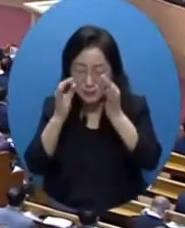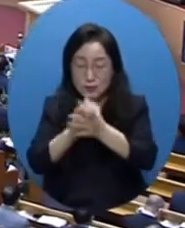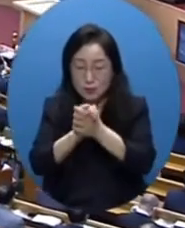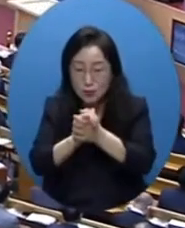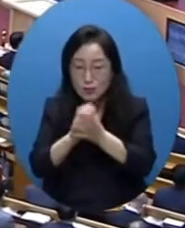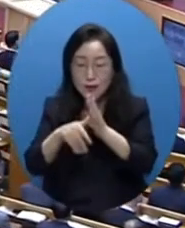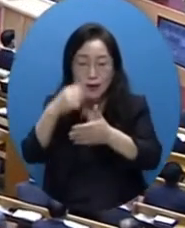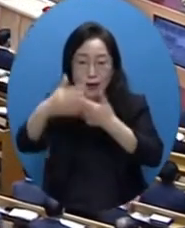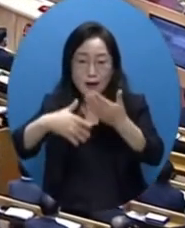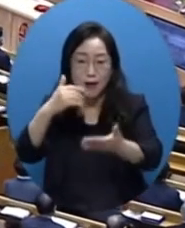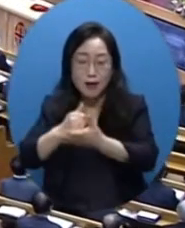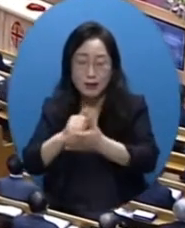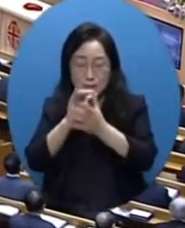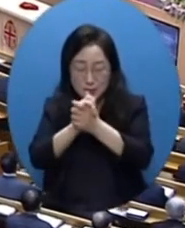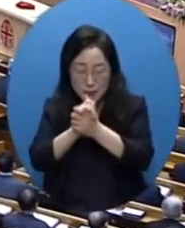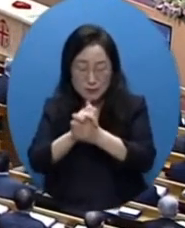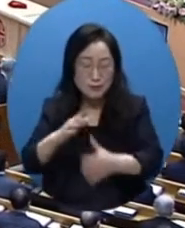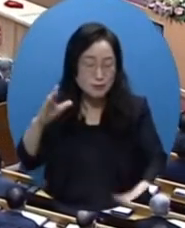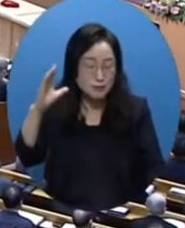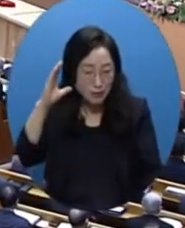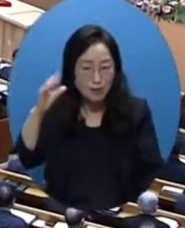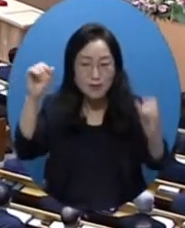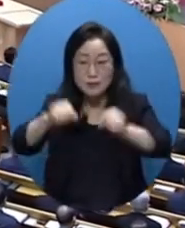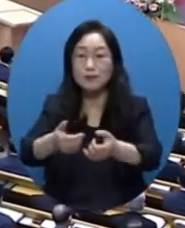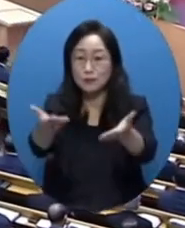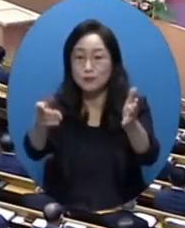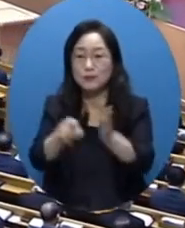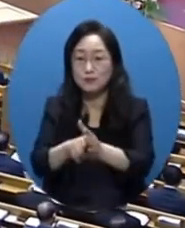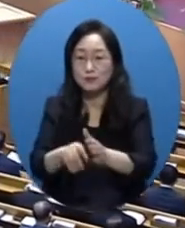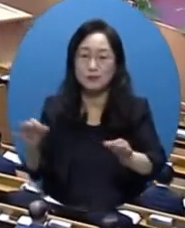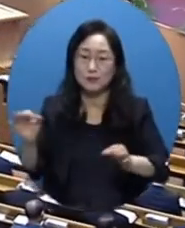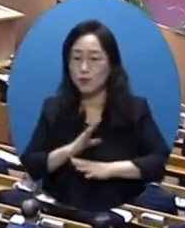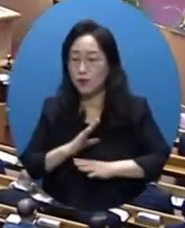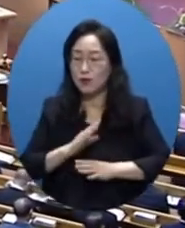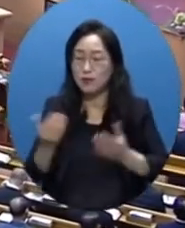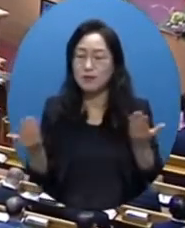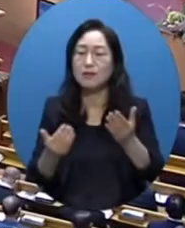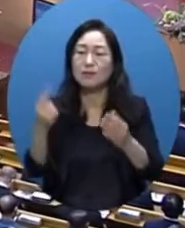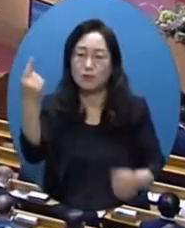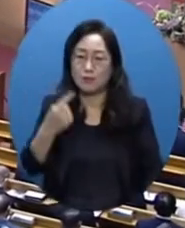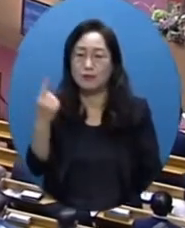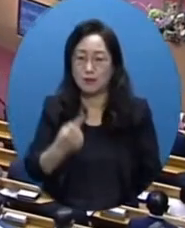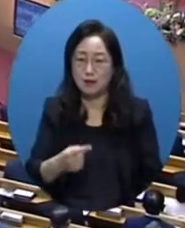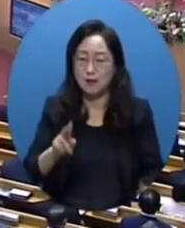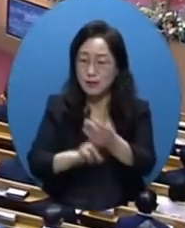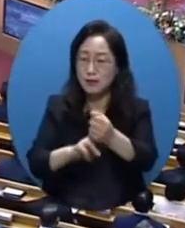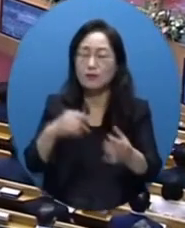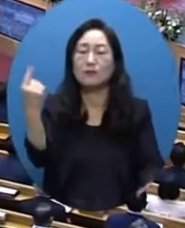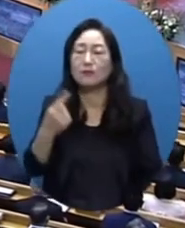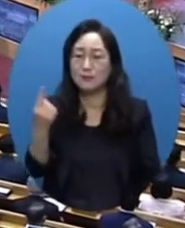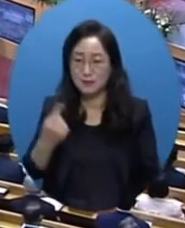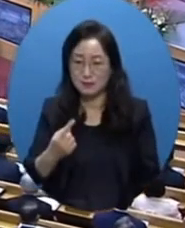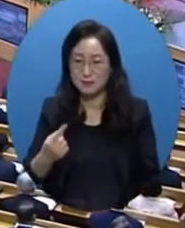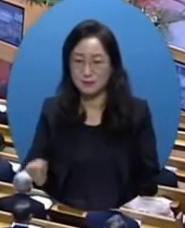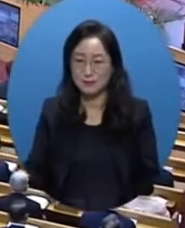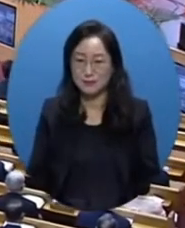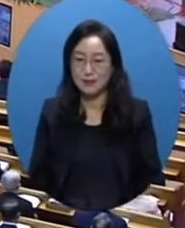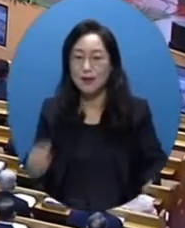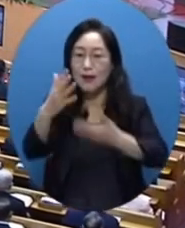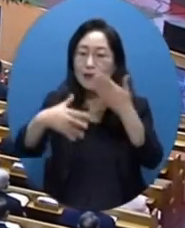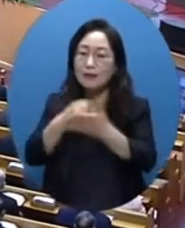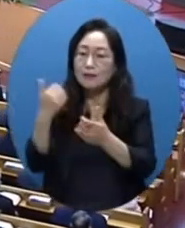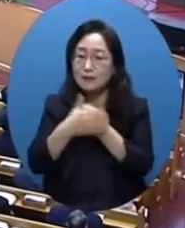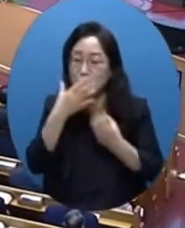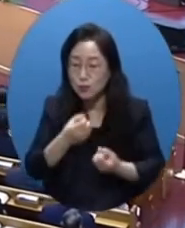하나님이 그 기도를 들으시고 응답하십니다. 놀라운 일이 일어나는 것입니다. 놀라운 기적이 나타나는 것입니다. 하나님의 은혜와